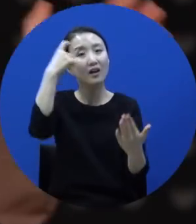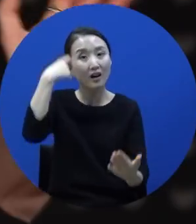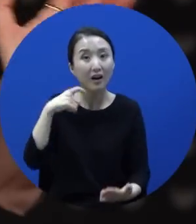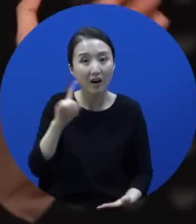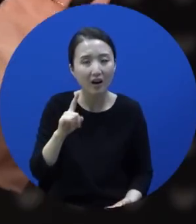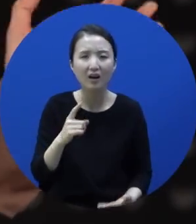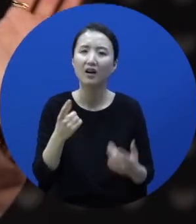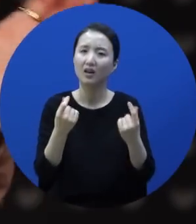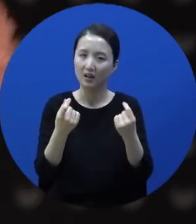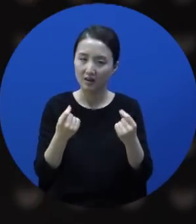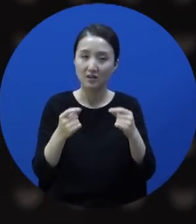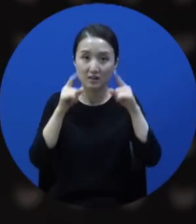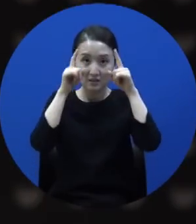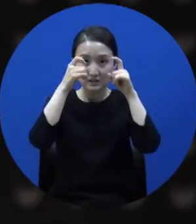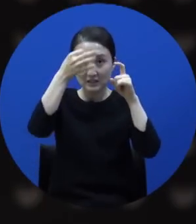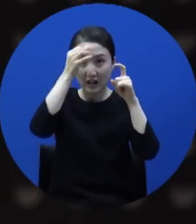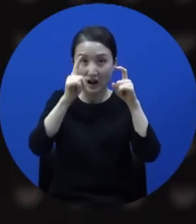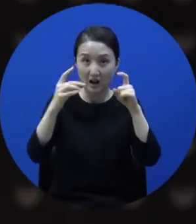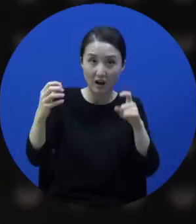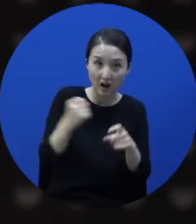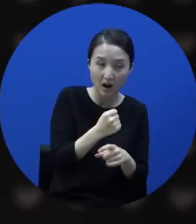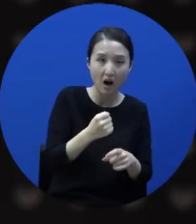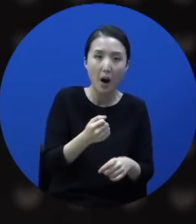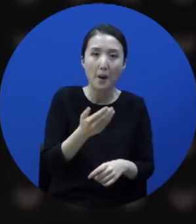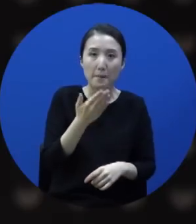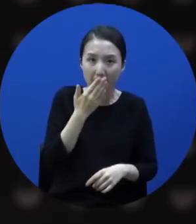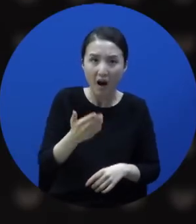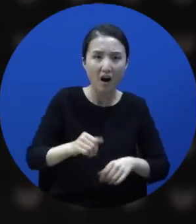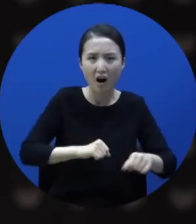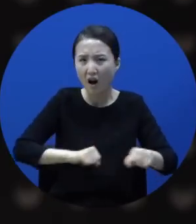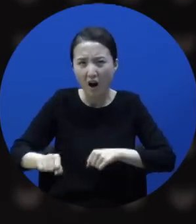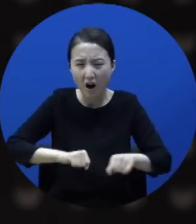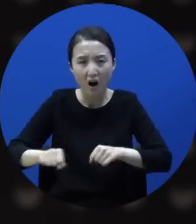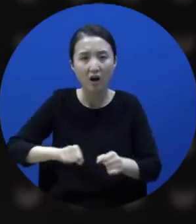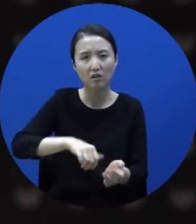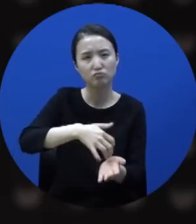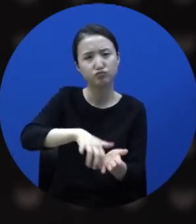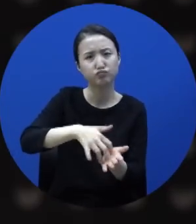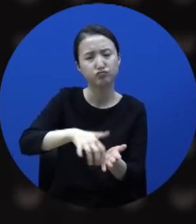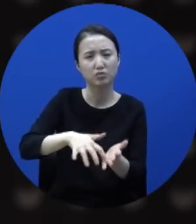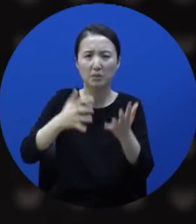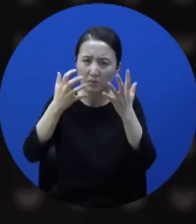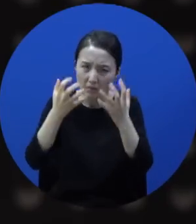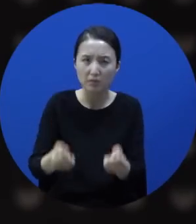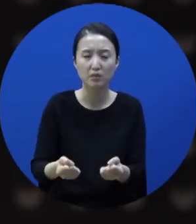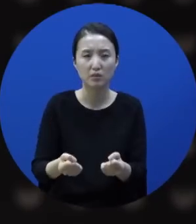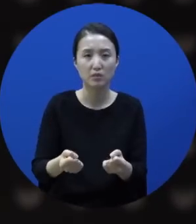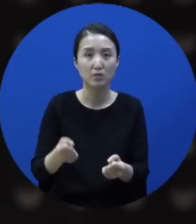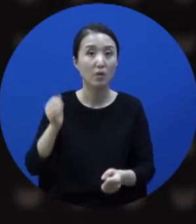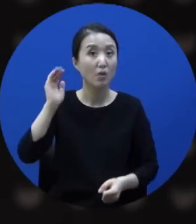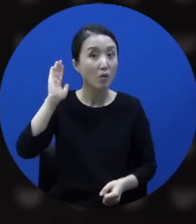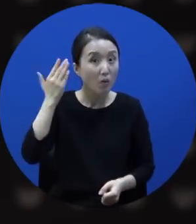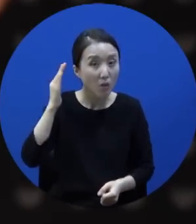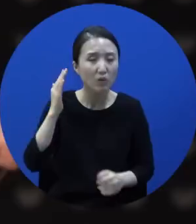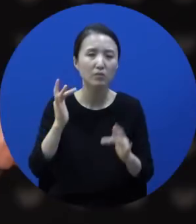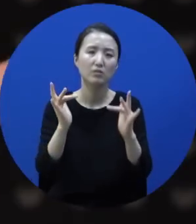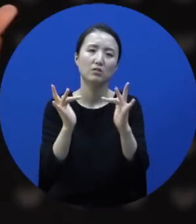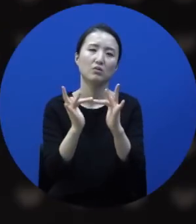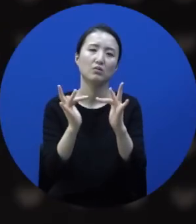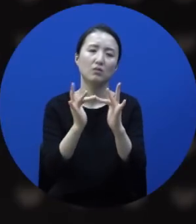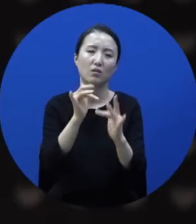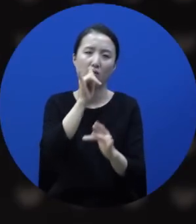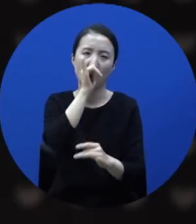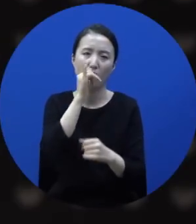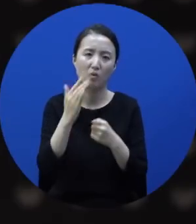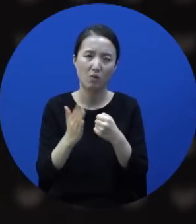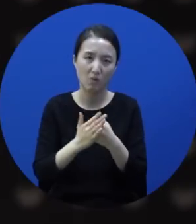그냥 많다. 네, 그죠? 사진을 찍는 그 단순한 하나에 남과 다른 특성이 있어도 이제는